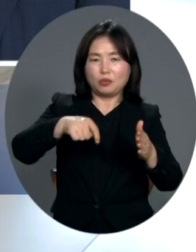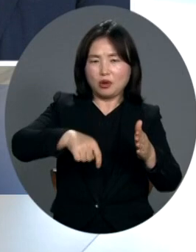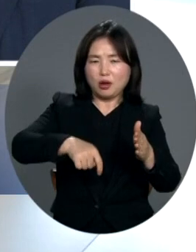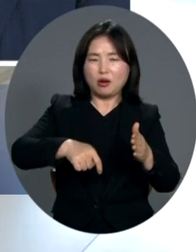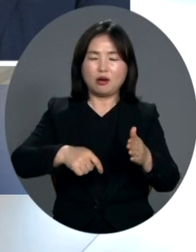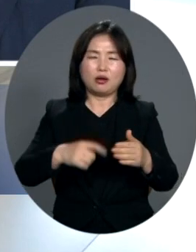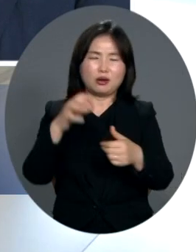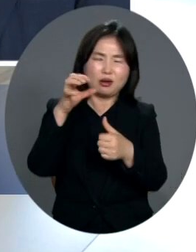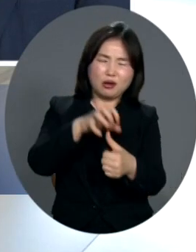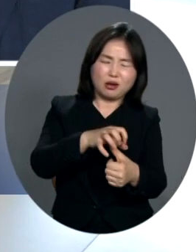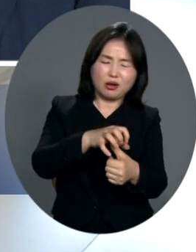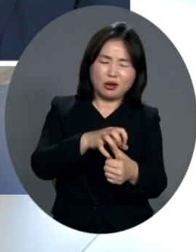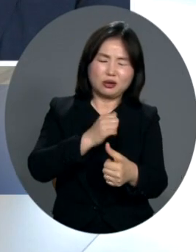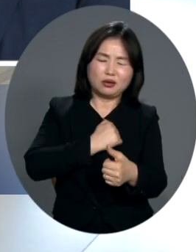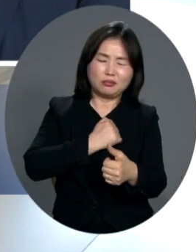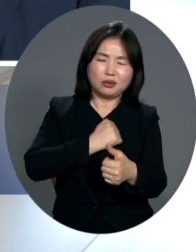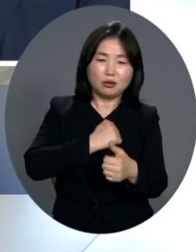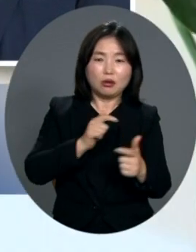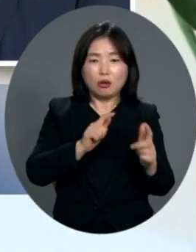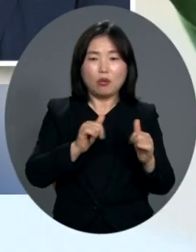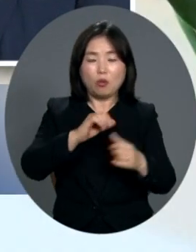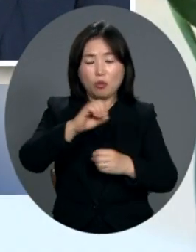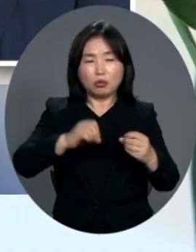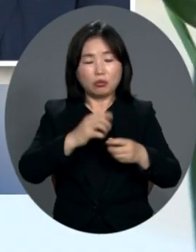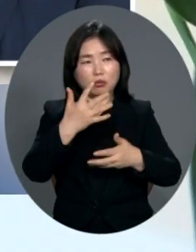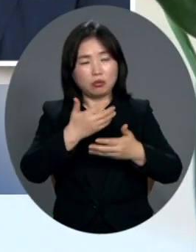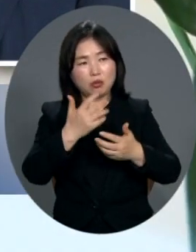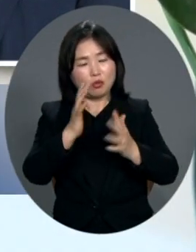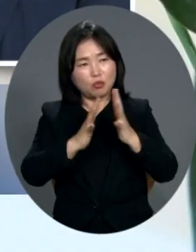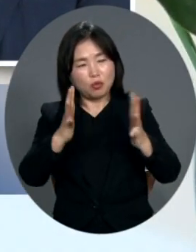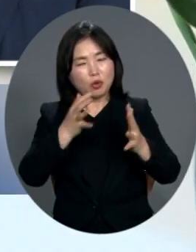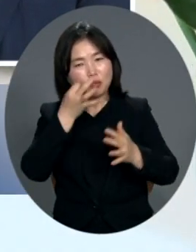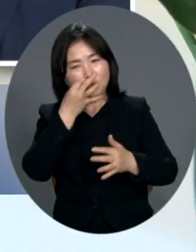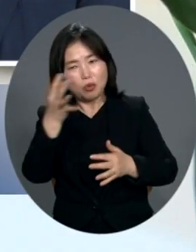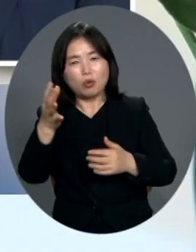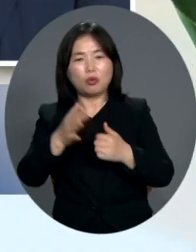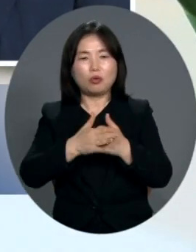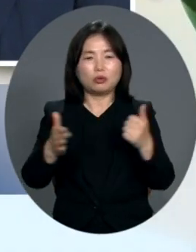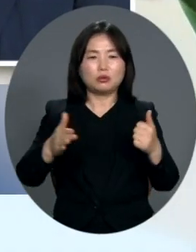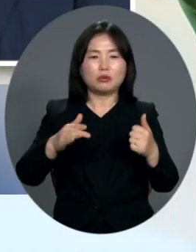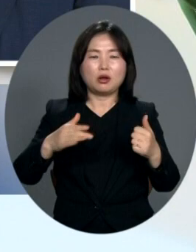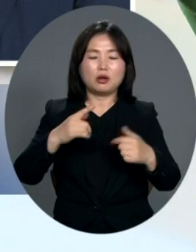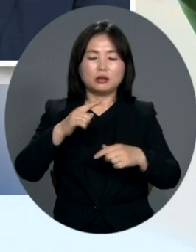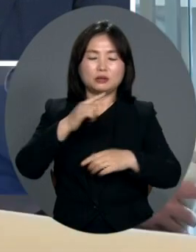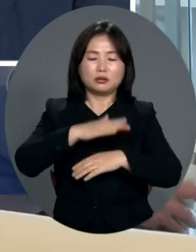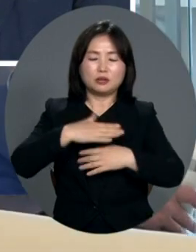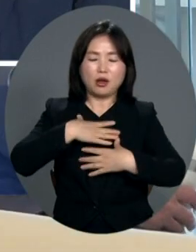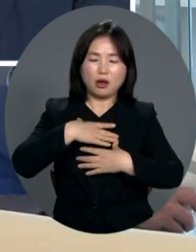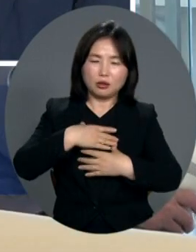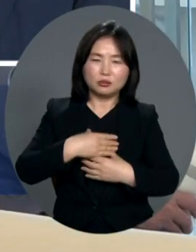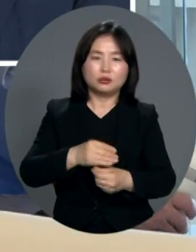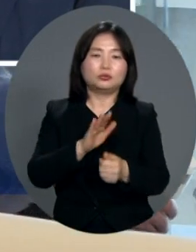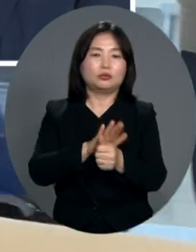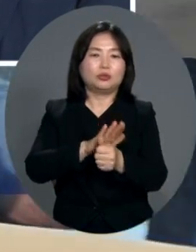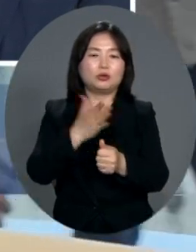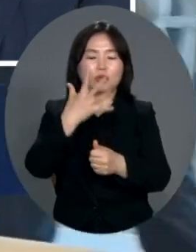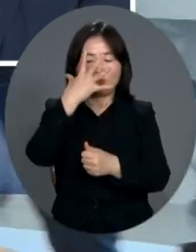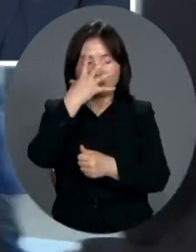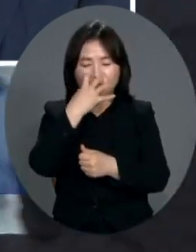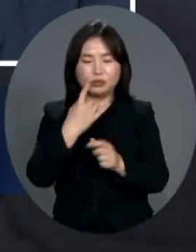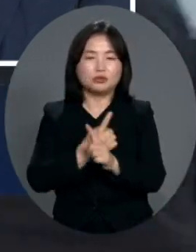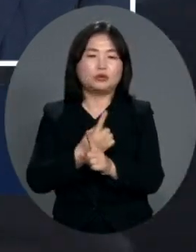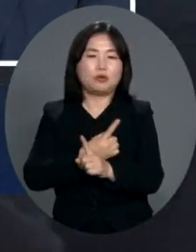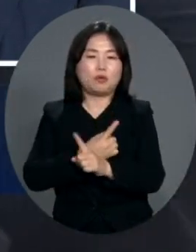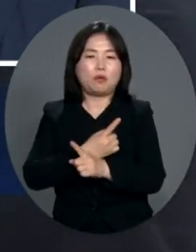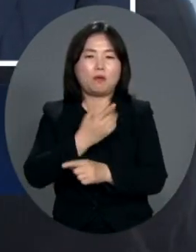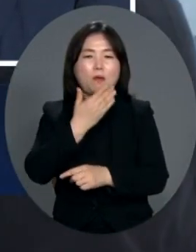이렇게 갇힌 생활을 하는 그 셀러리맨들에게 그 푸른 정원을 보여줌으로써 그 정서적으로 좀 안정이 되고 그다음에 좀